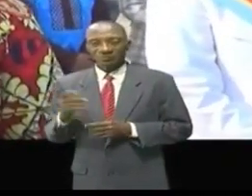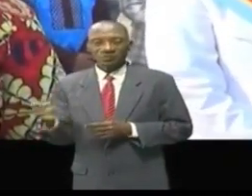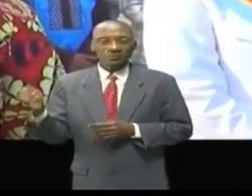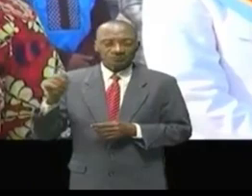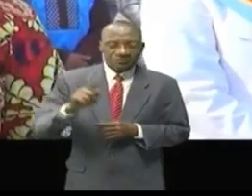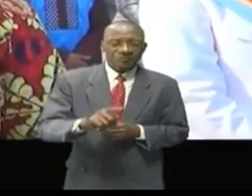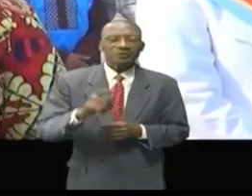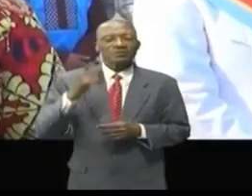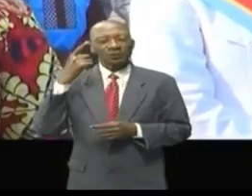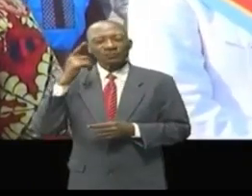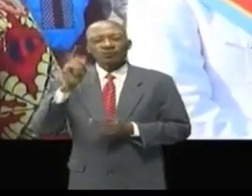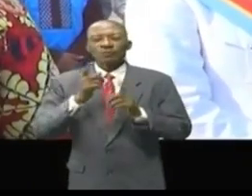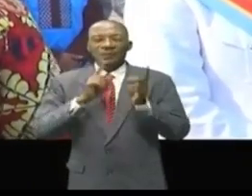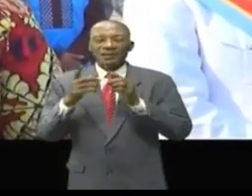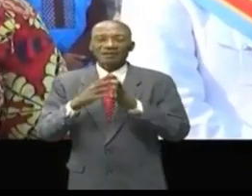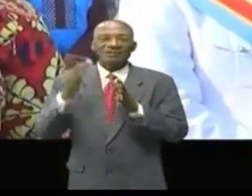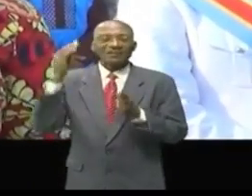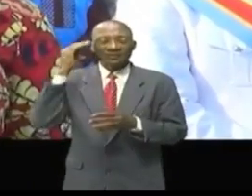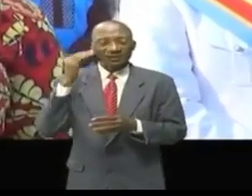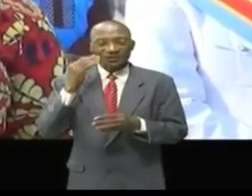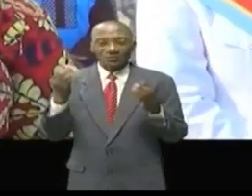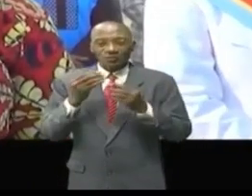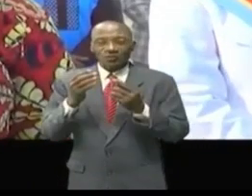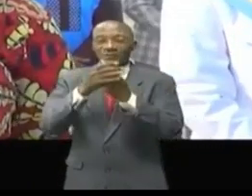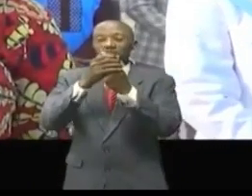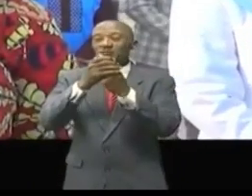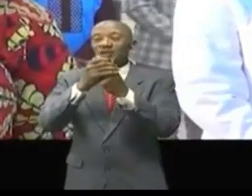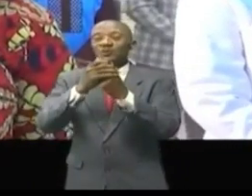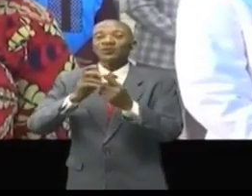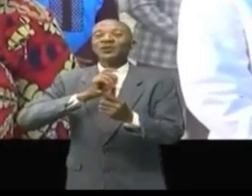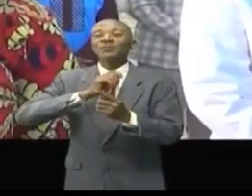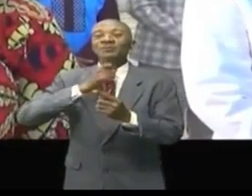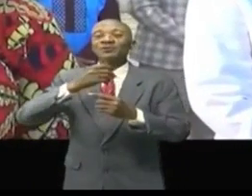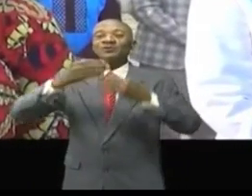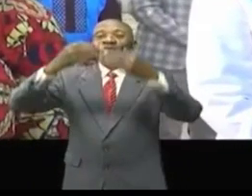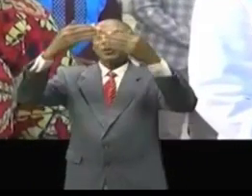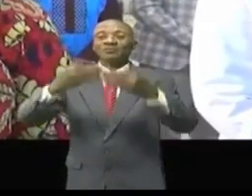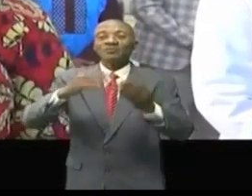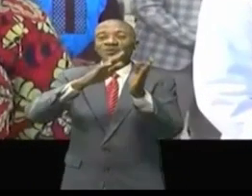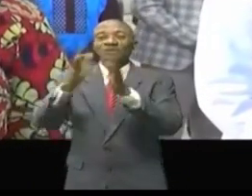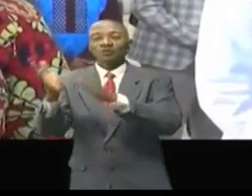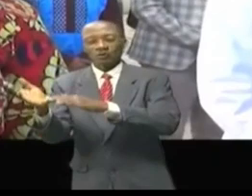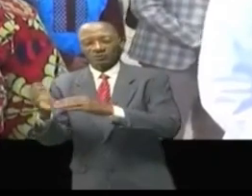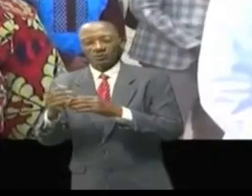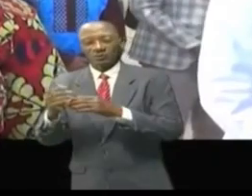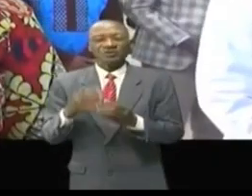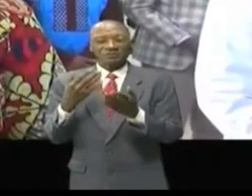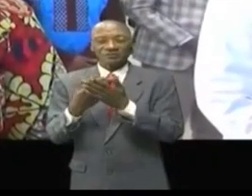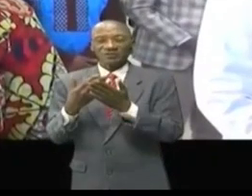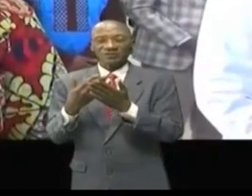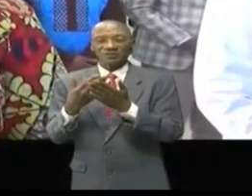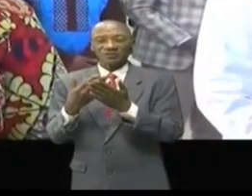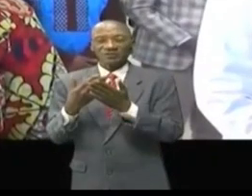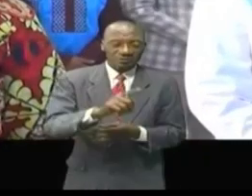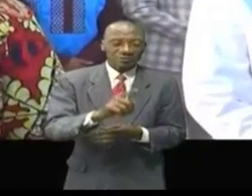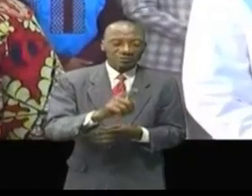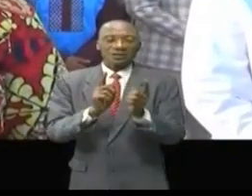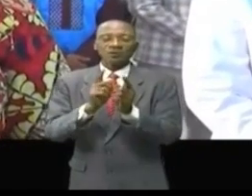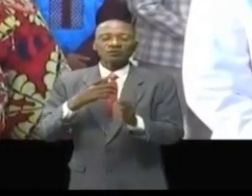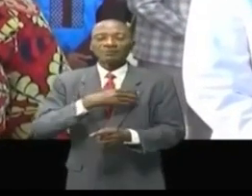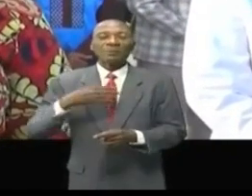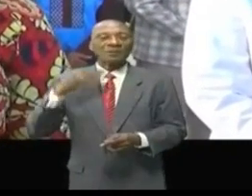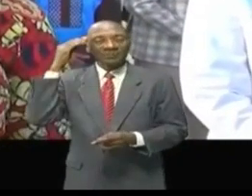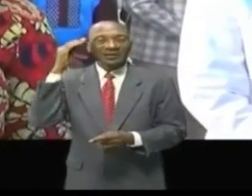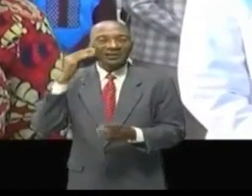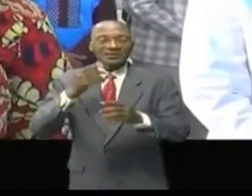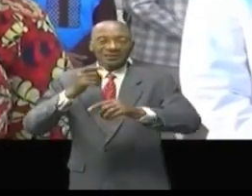voulaient s'écrouler. Alors avant que ça s'écroule, je voulais anticiper les choses. Je suis allée voir Madame la ministre de la Justice